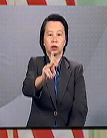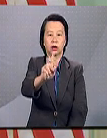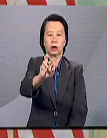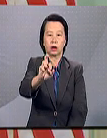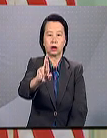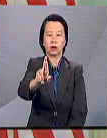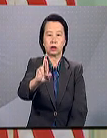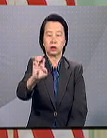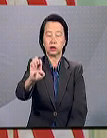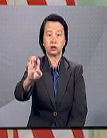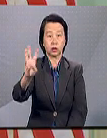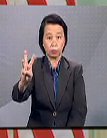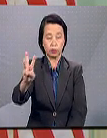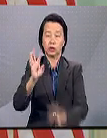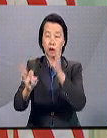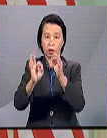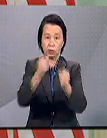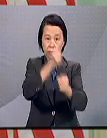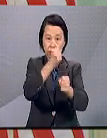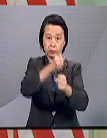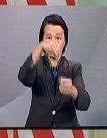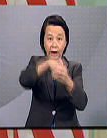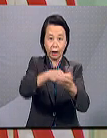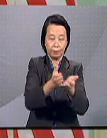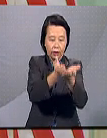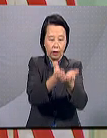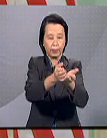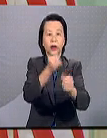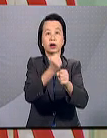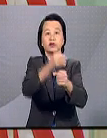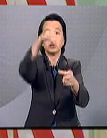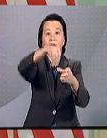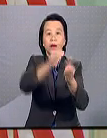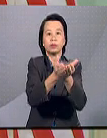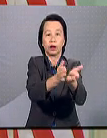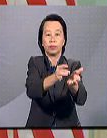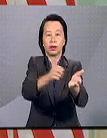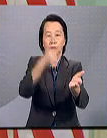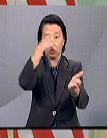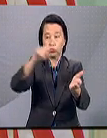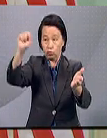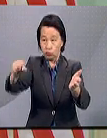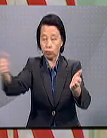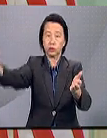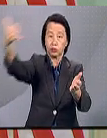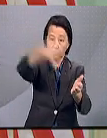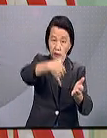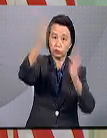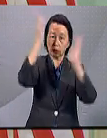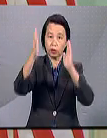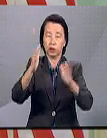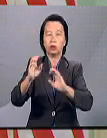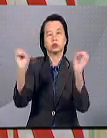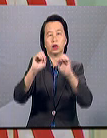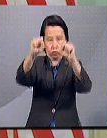dia bekerja di dalam kapal, untuk membenarkan mereka melalui negara kita, kita